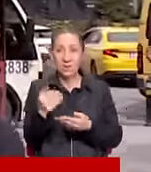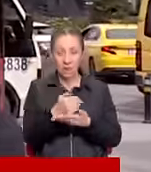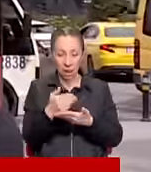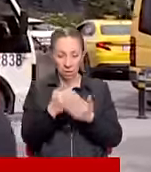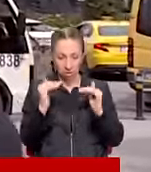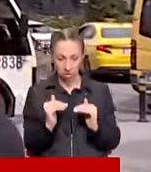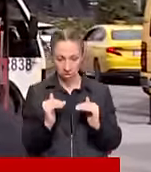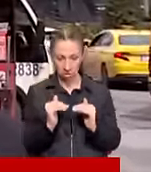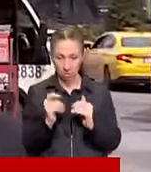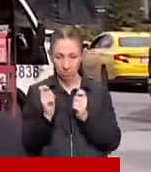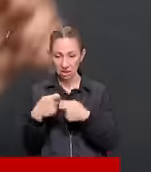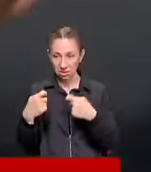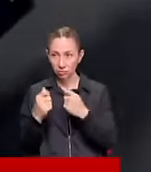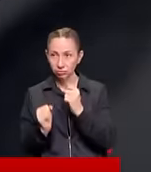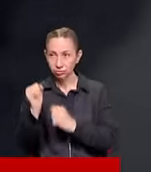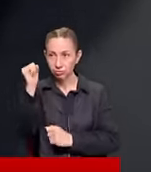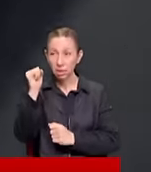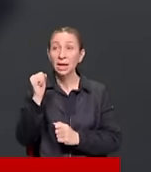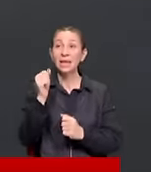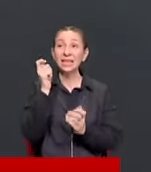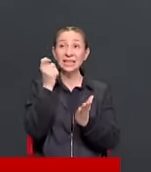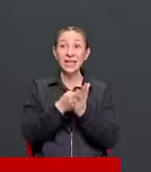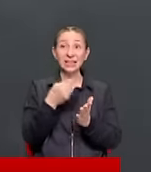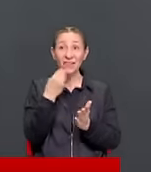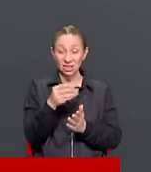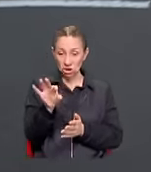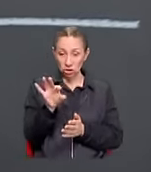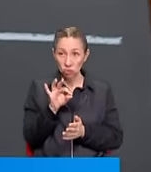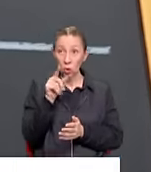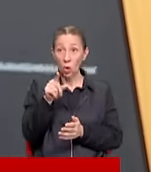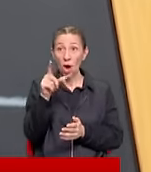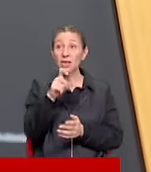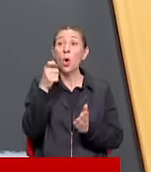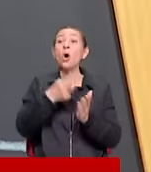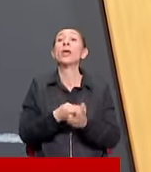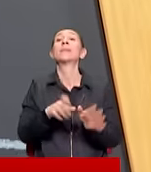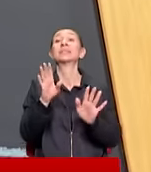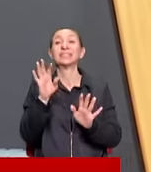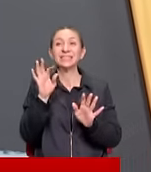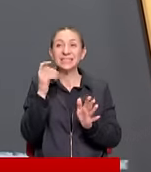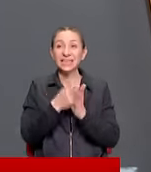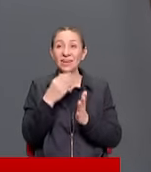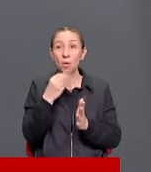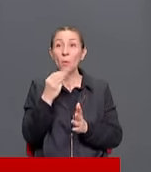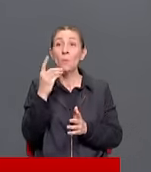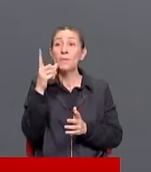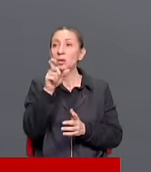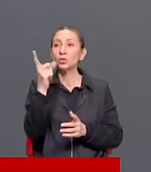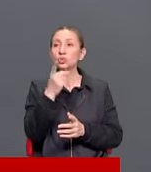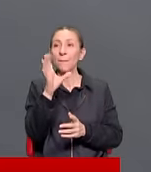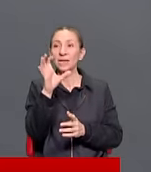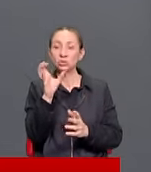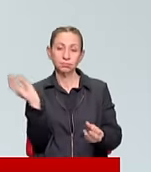düştü, gider arttı yani. Eğer ki nakit avans çekiyorsanız ve o ay içinde ödememişseniz nakit avansı, borcunuz bir ayda